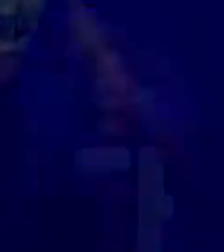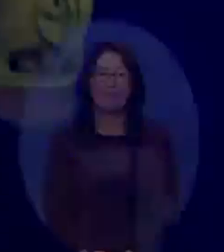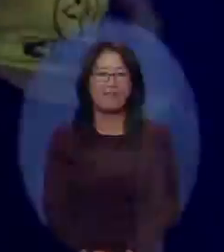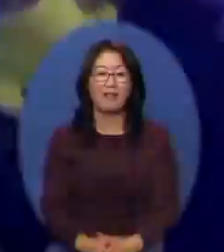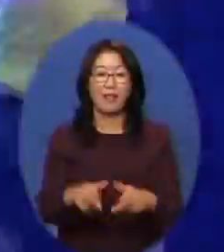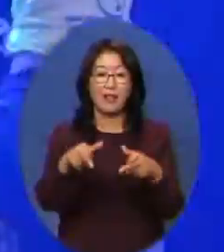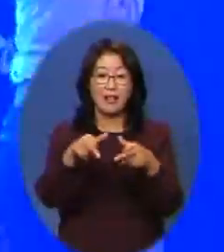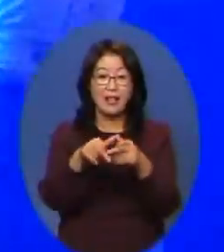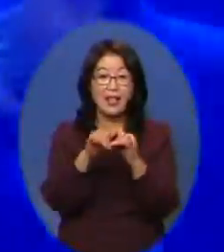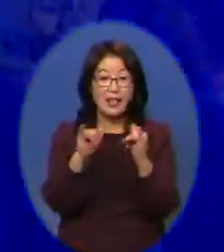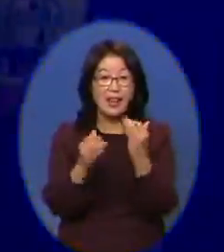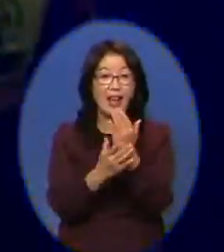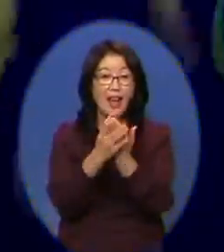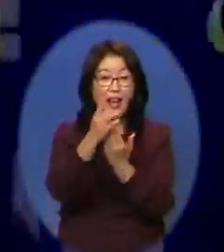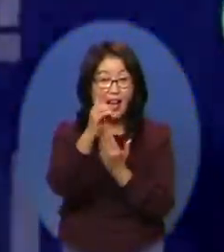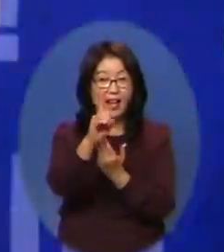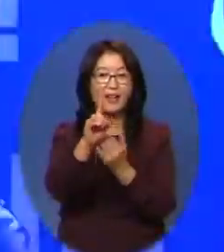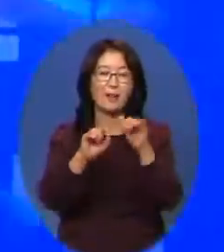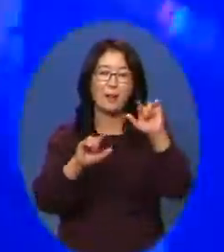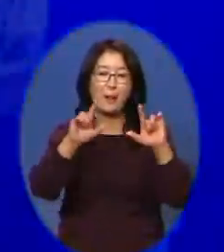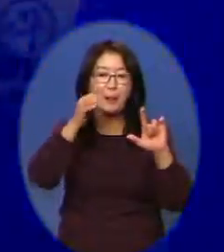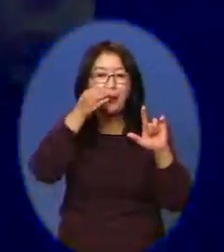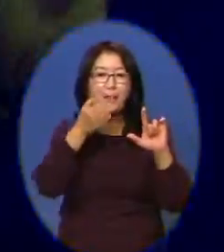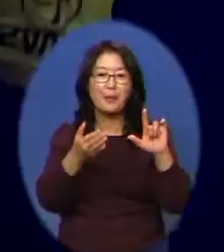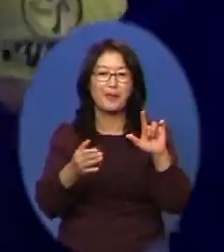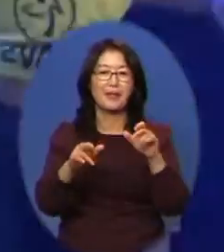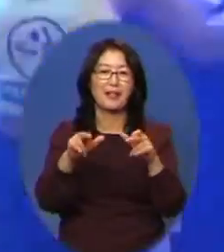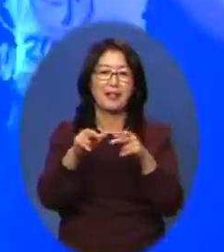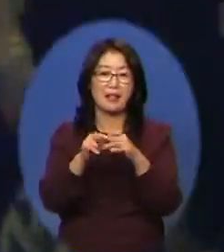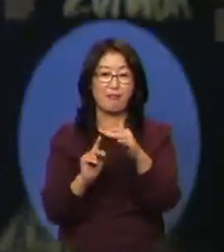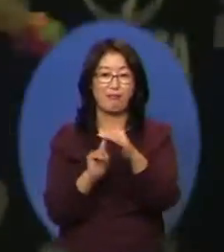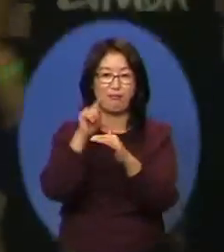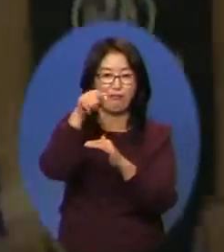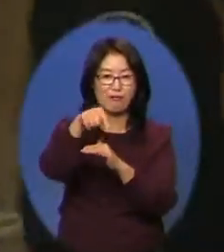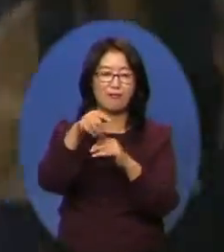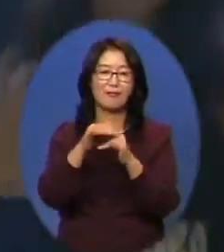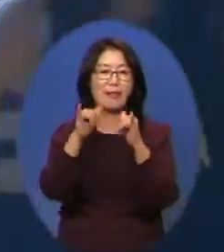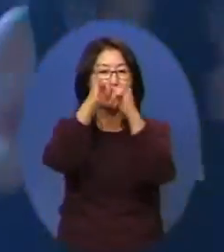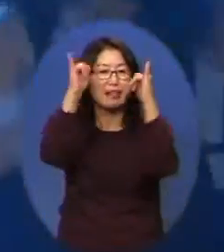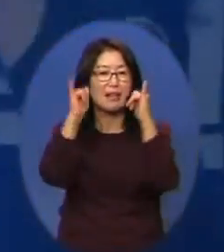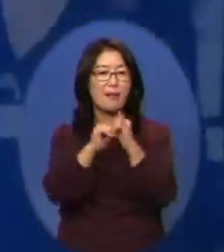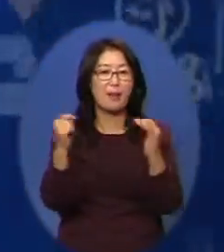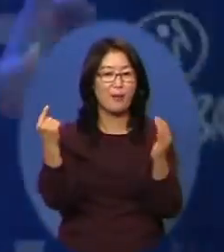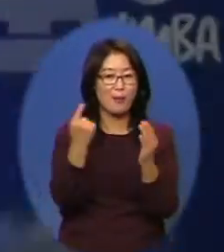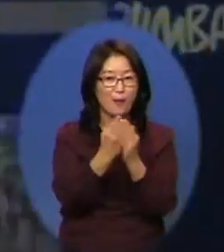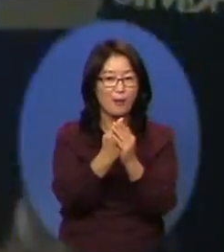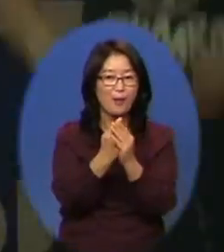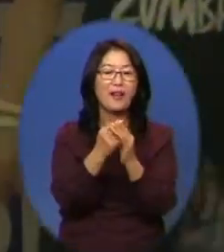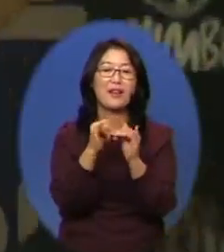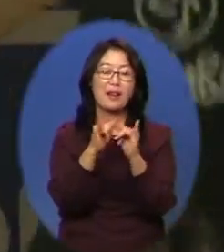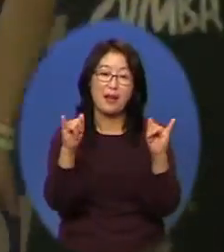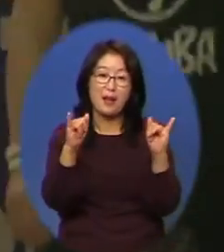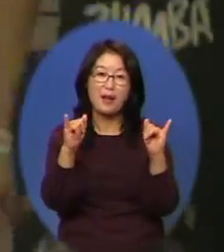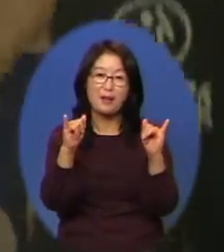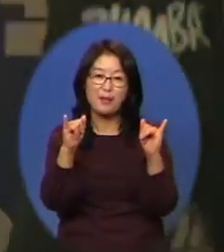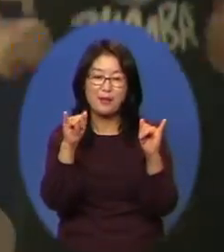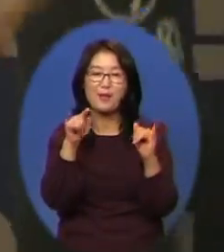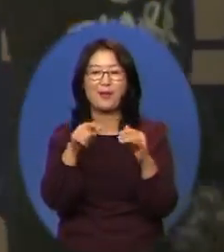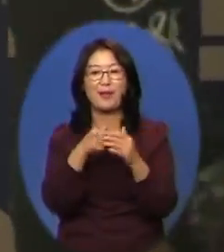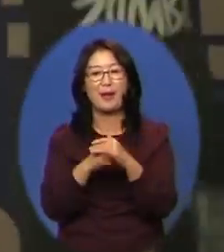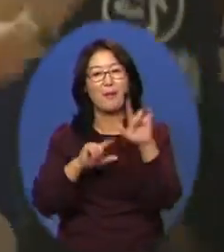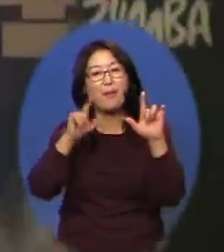장애인들이 하나됨을 보여주고 장애를 넘어 사회 구성원으로서의 존재를 각인시킬 수 있는 뜻깊은